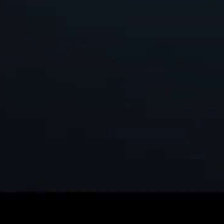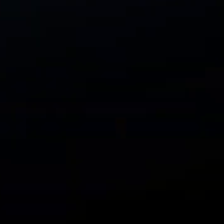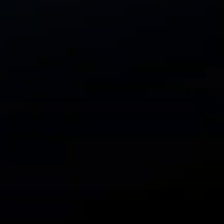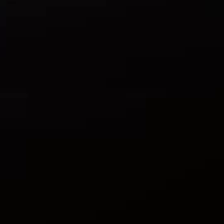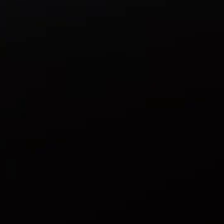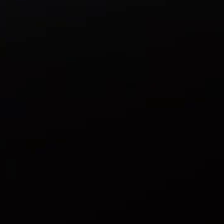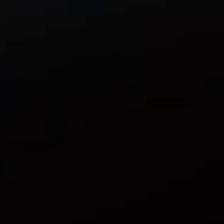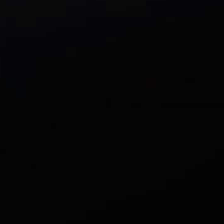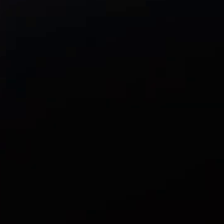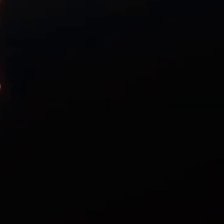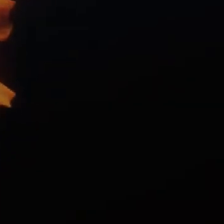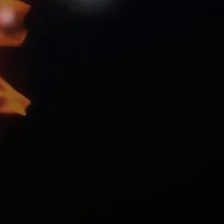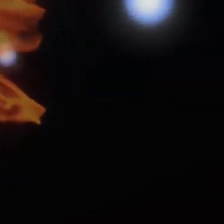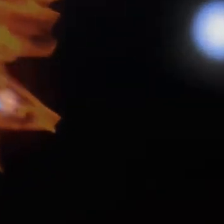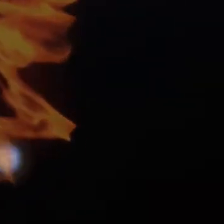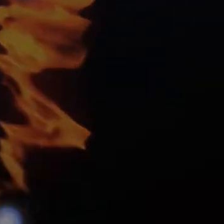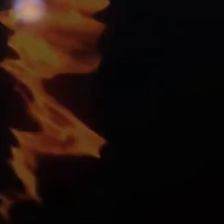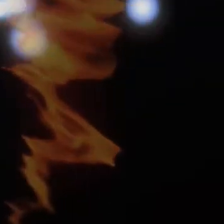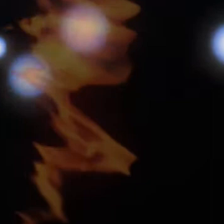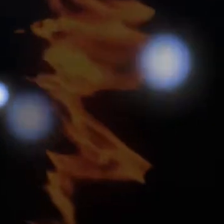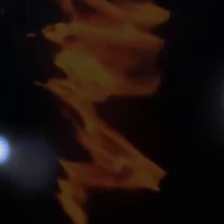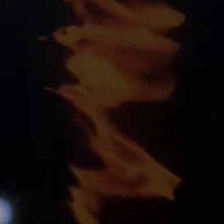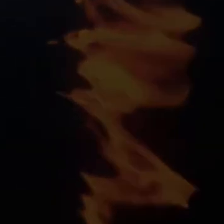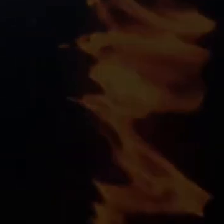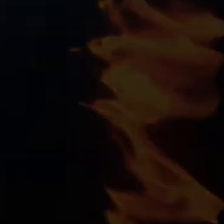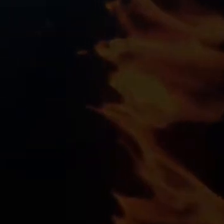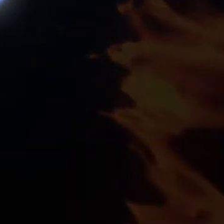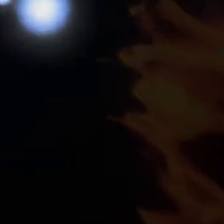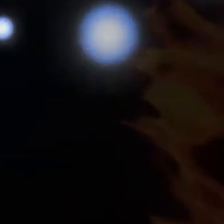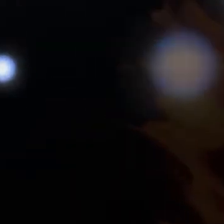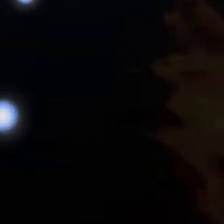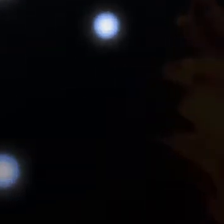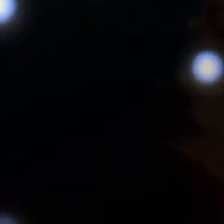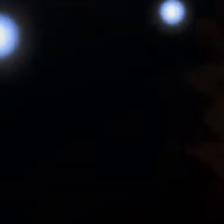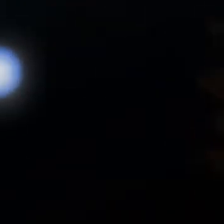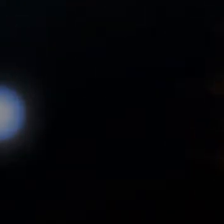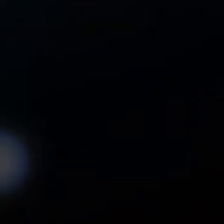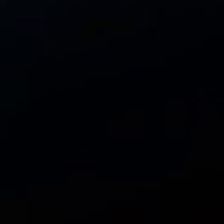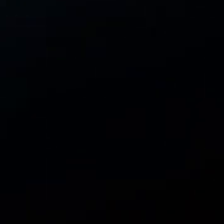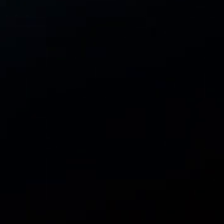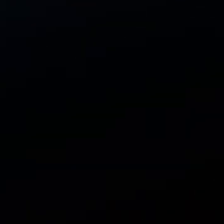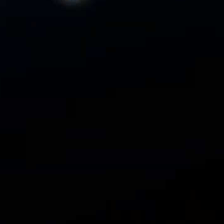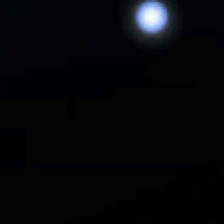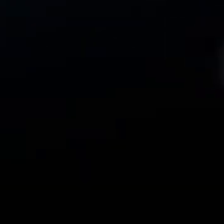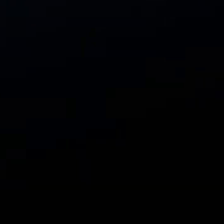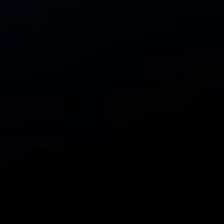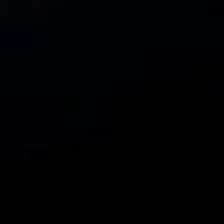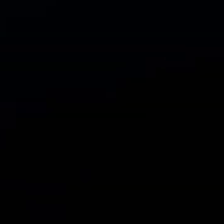Jehovha rakasvika kuna Jona. Simuka uende.